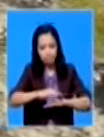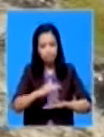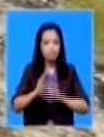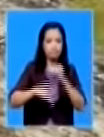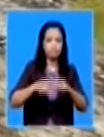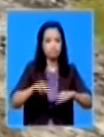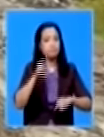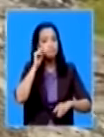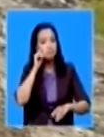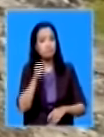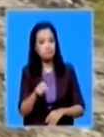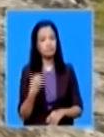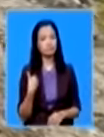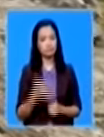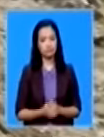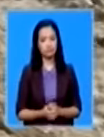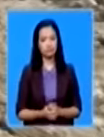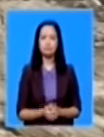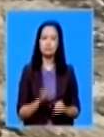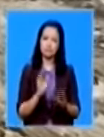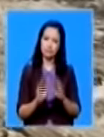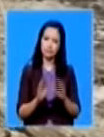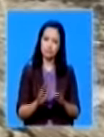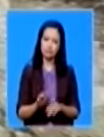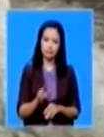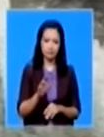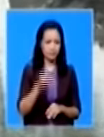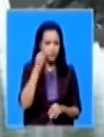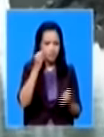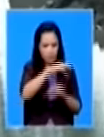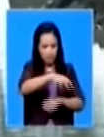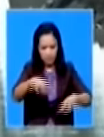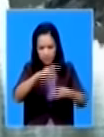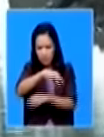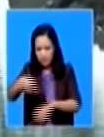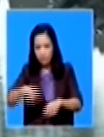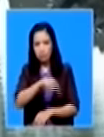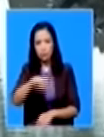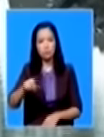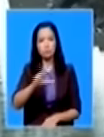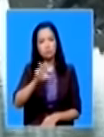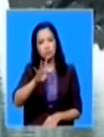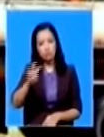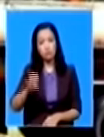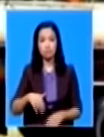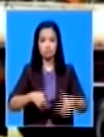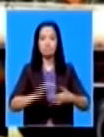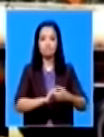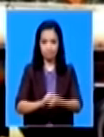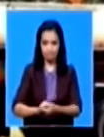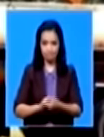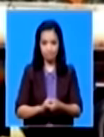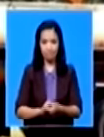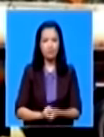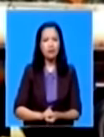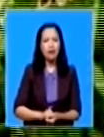การน้ำมันก็เกิดขึ้นในประมาณสัก 3-400 หมู่บ้านตอนนี้เขาไปหาการน้ำเองได้แล้วนะประชาชนก็ร่วมมือกันไงขอให้หา